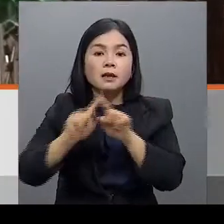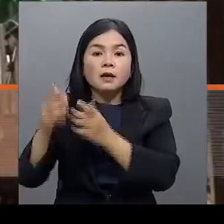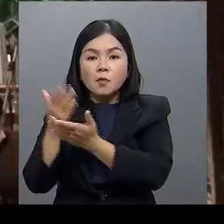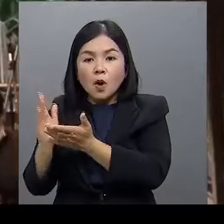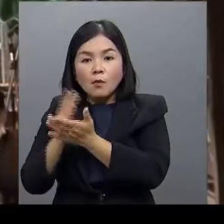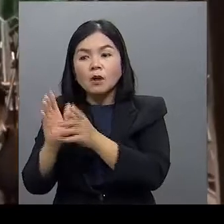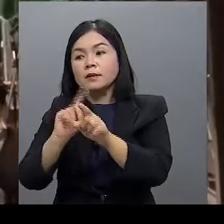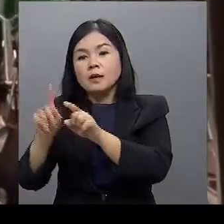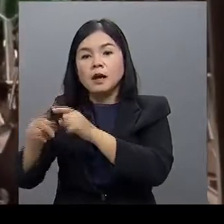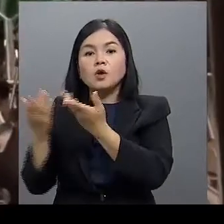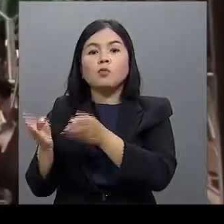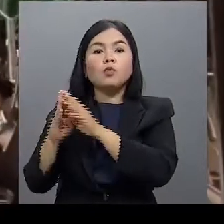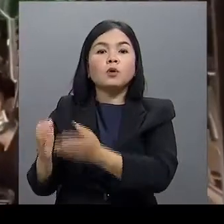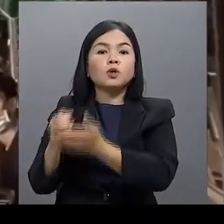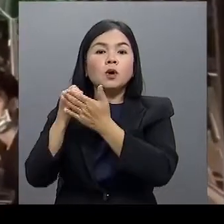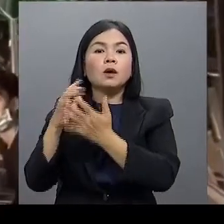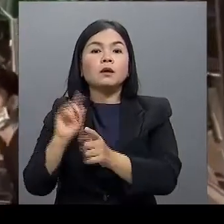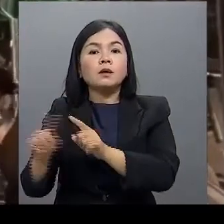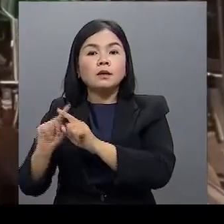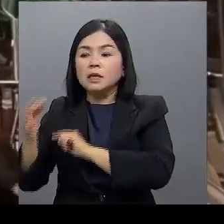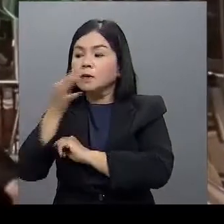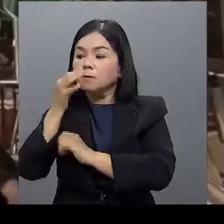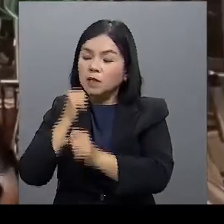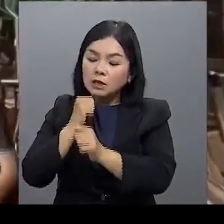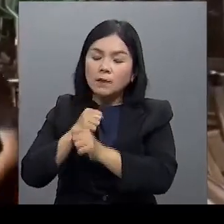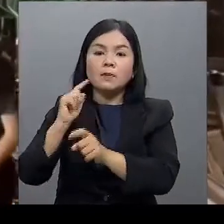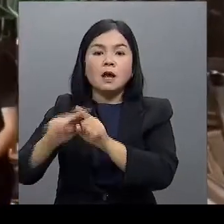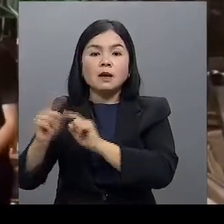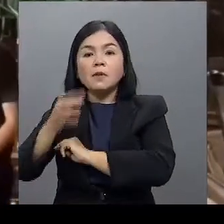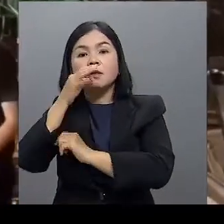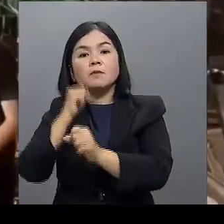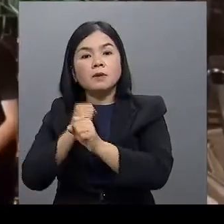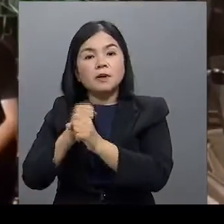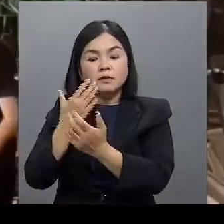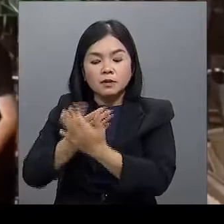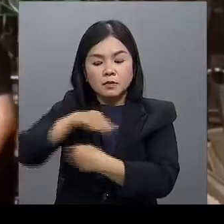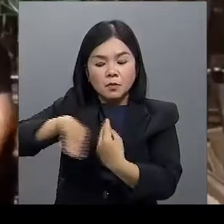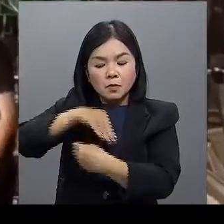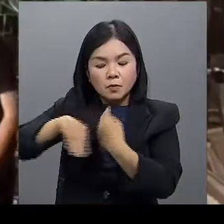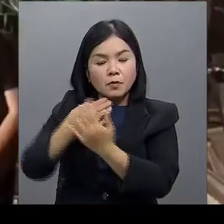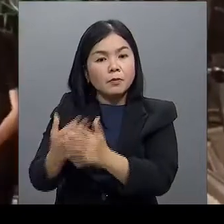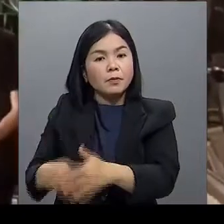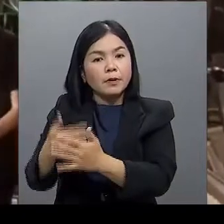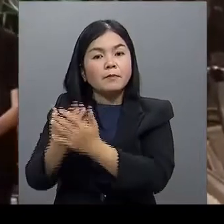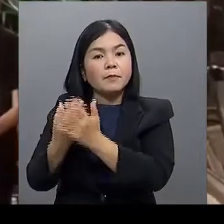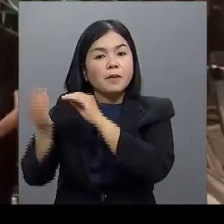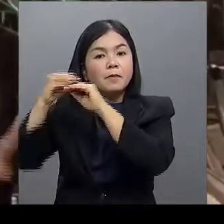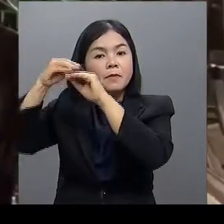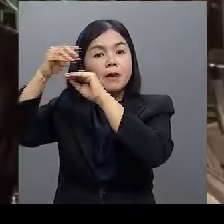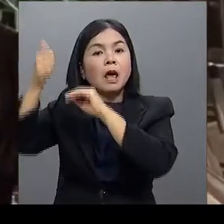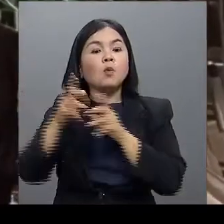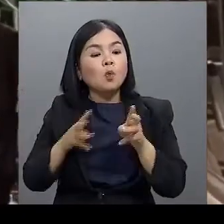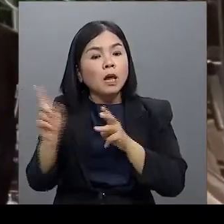แม่เขาก็จะได้กลับมาทำงานก็ได้มีรายได้เพิ่ม แล้วเราจะรักษามาตรการไว้ยังไงบ้